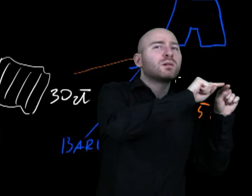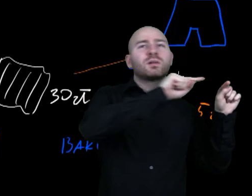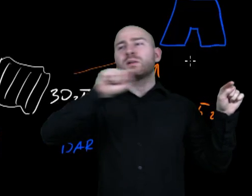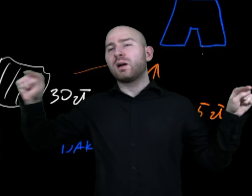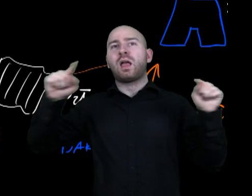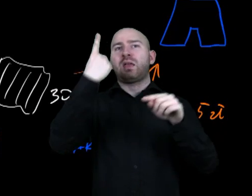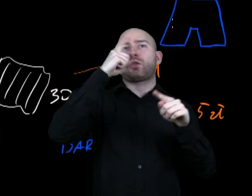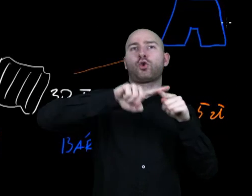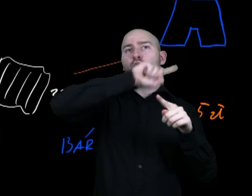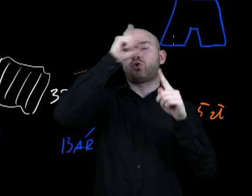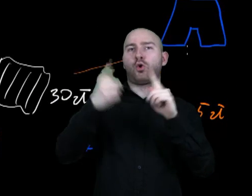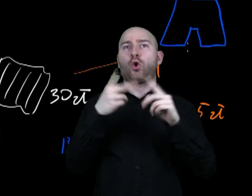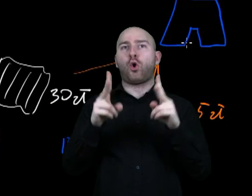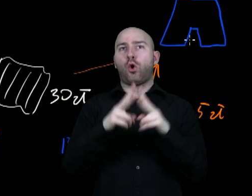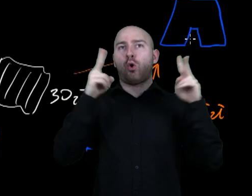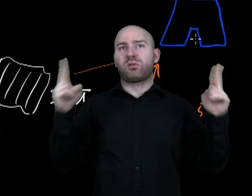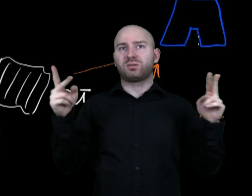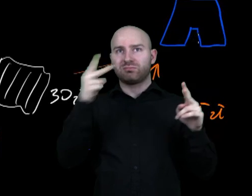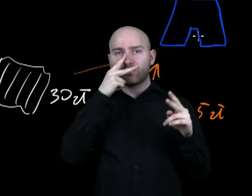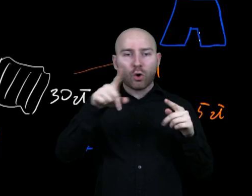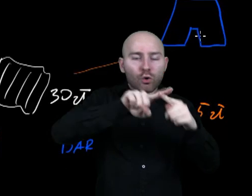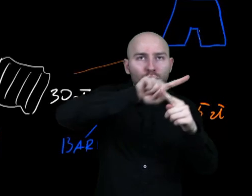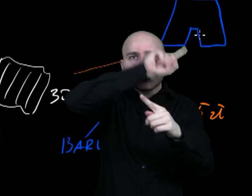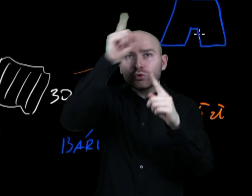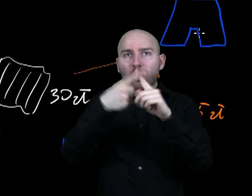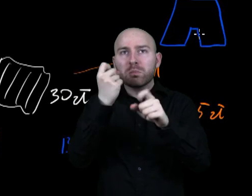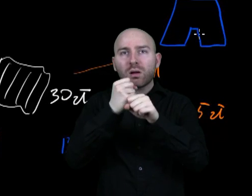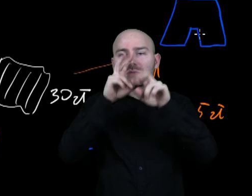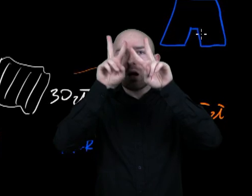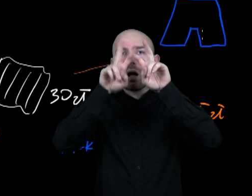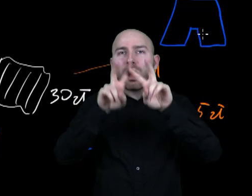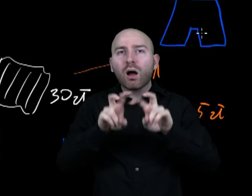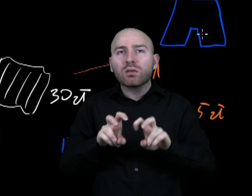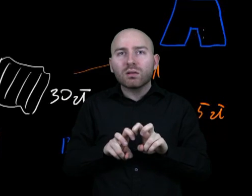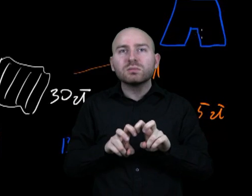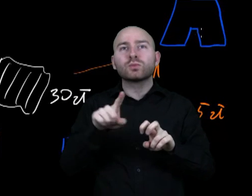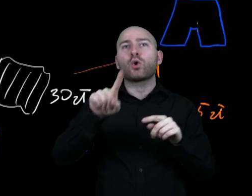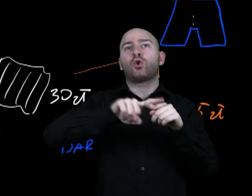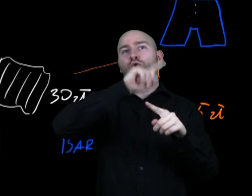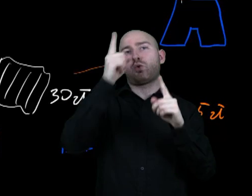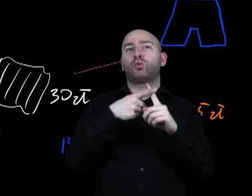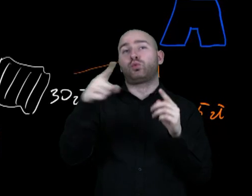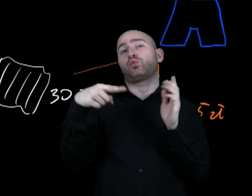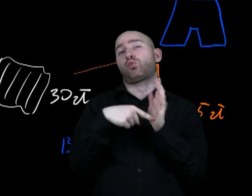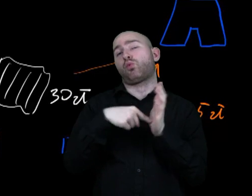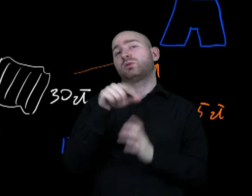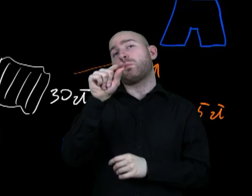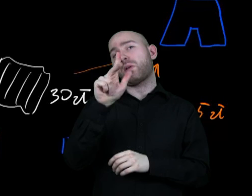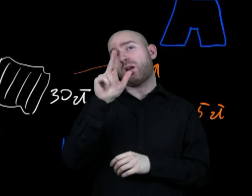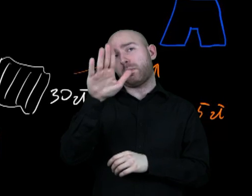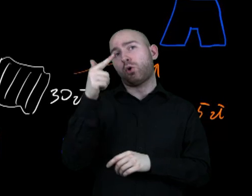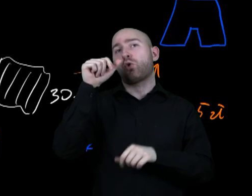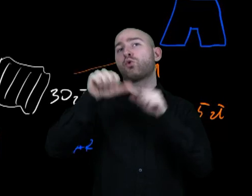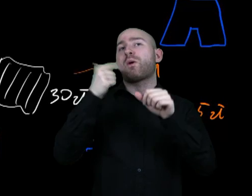Robię to wszystko przez rok, czyli okres, który rozpatrujemy. Bierzemy pod uwagę okres roczny. Wszystko dzieje się w ciągu